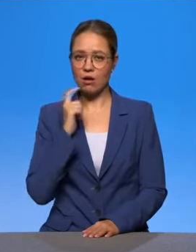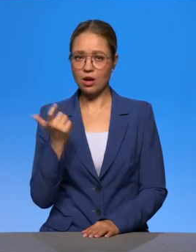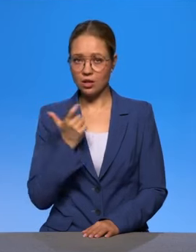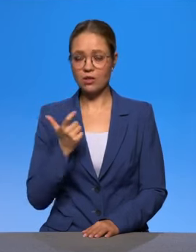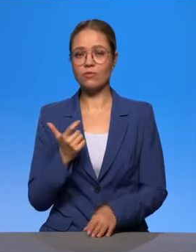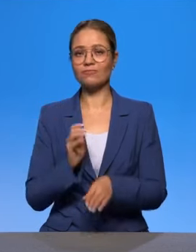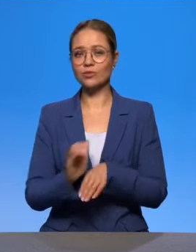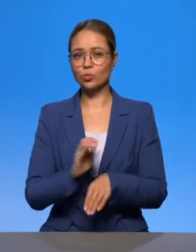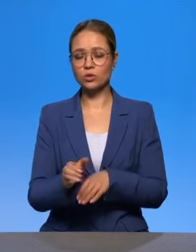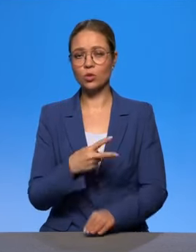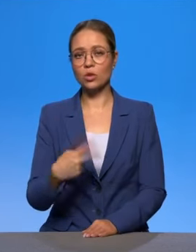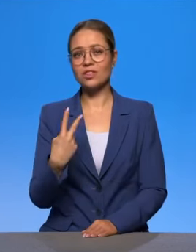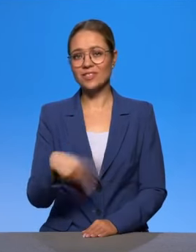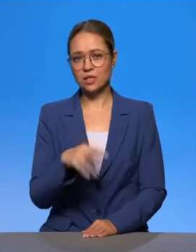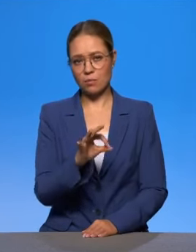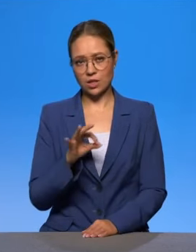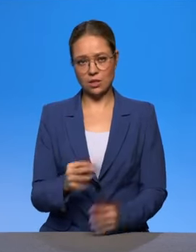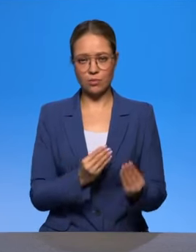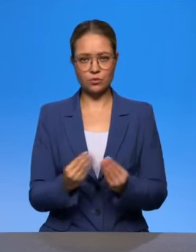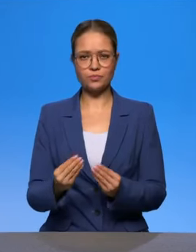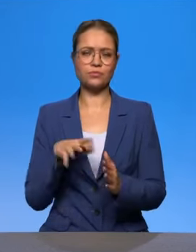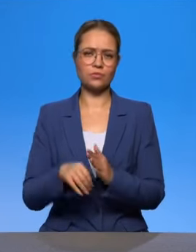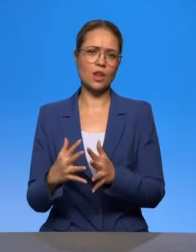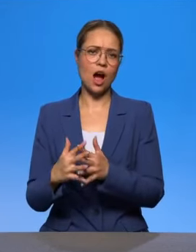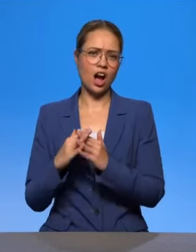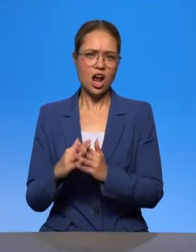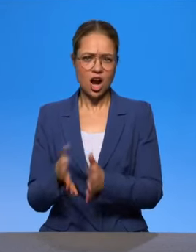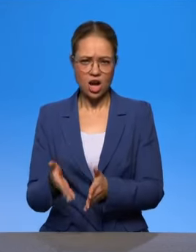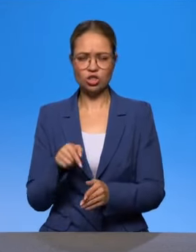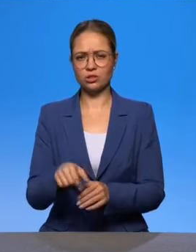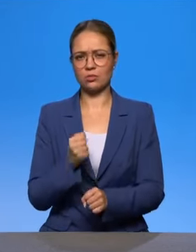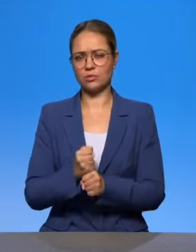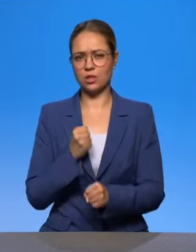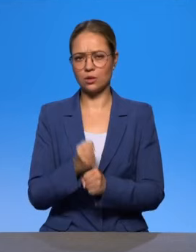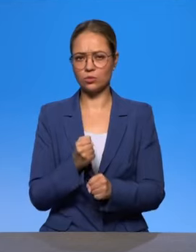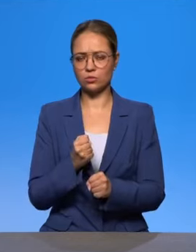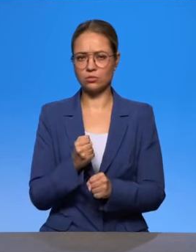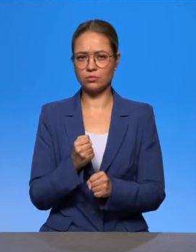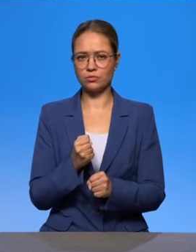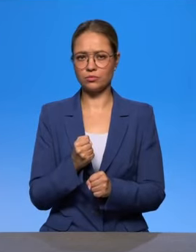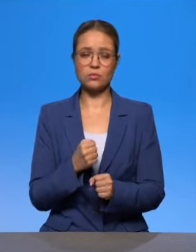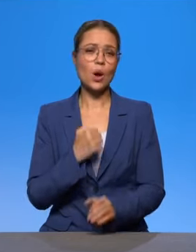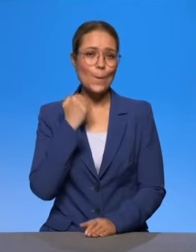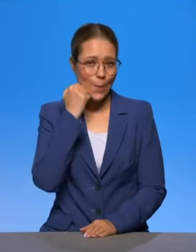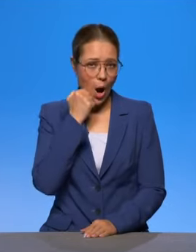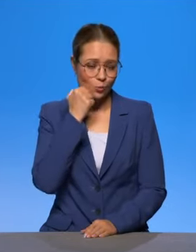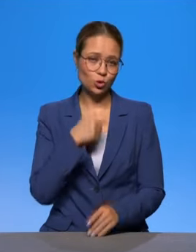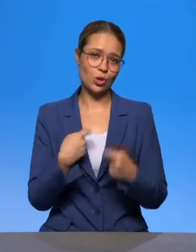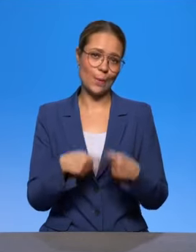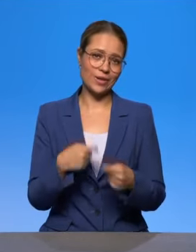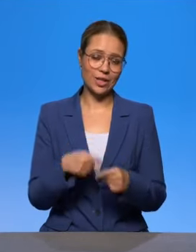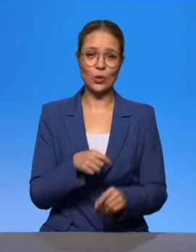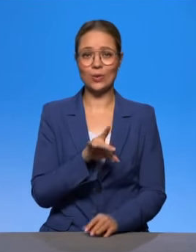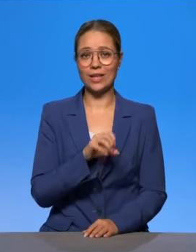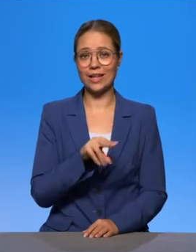20% объема продукции. В гаражах делают, там, я не знаю, ну, бабушки продают 3D-диску. Это